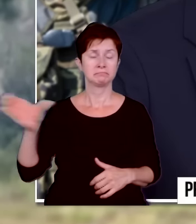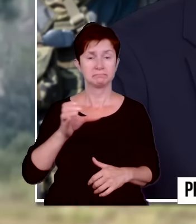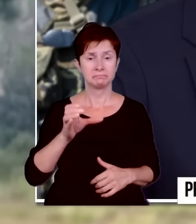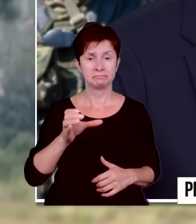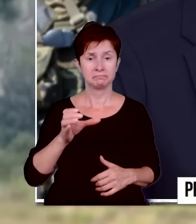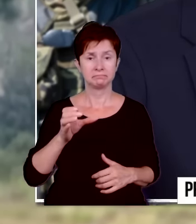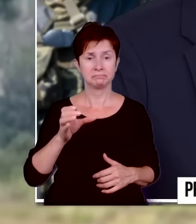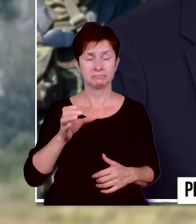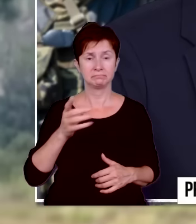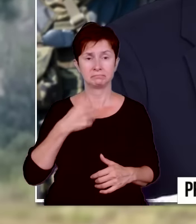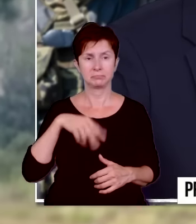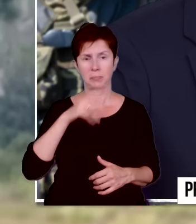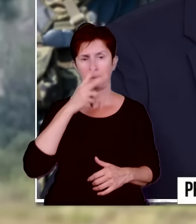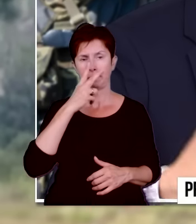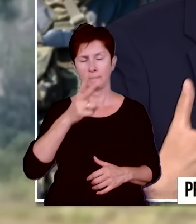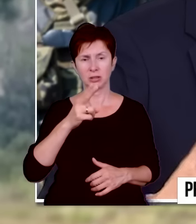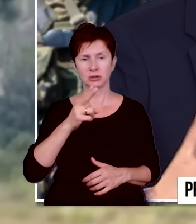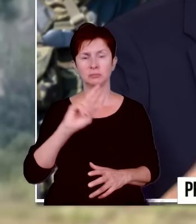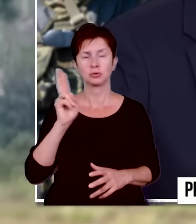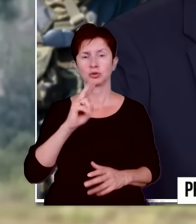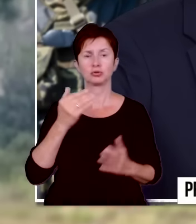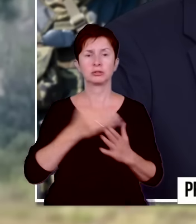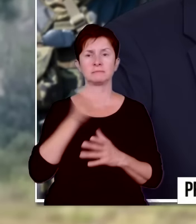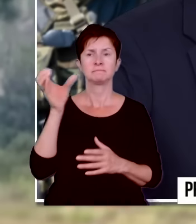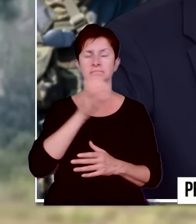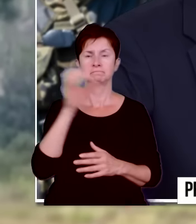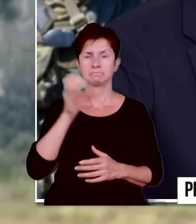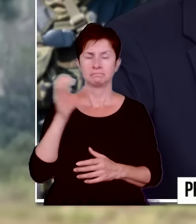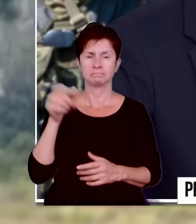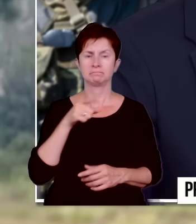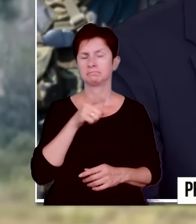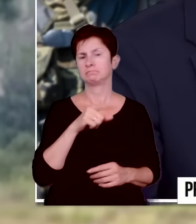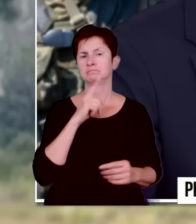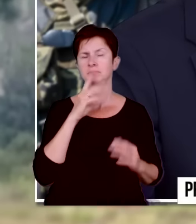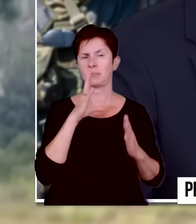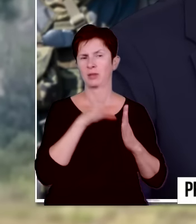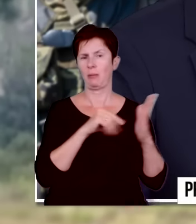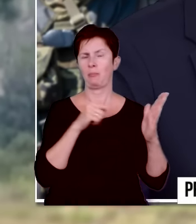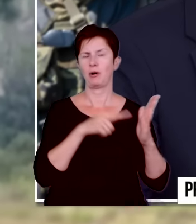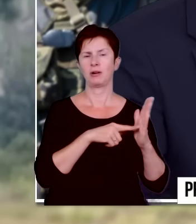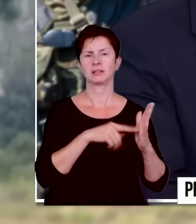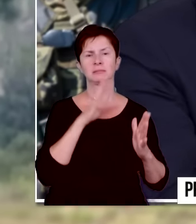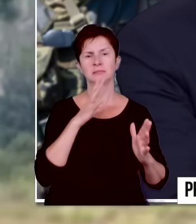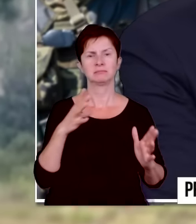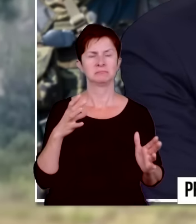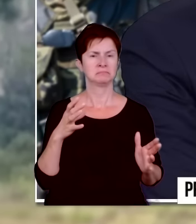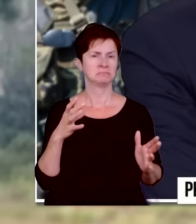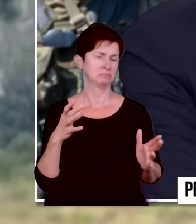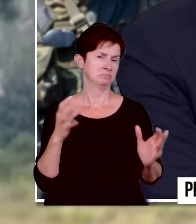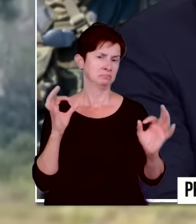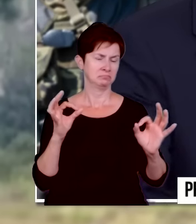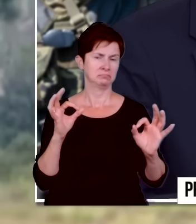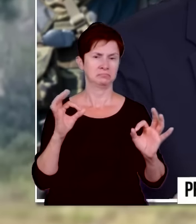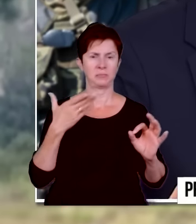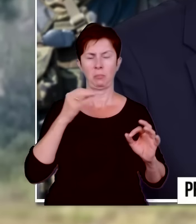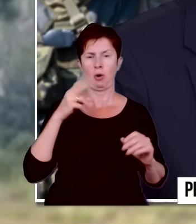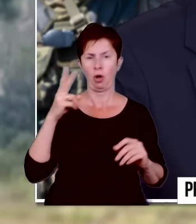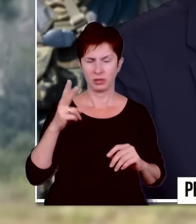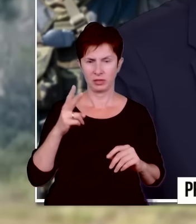zmianę to ona modelowo pod względem elegancji wyglądała właśnie w Monie zaczy wicepremier Mariusz Błaszczak